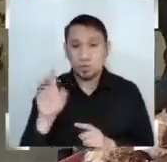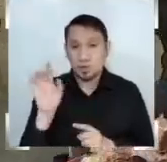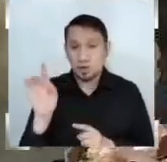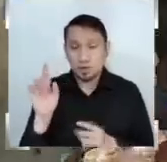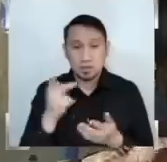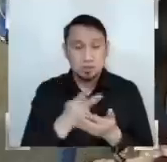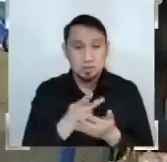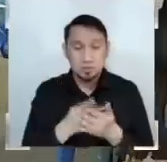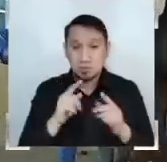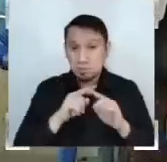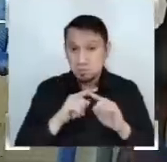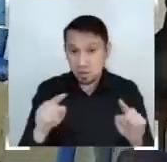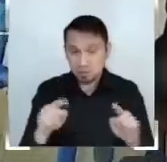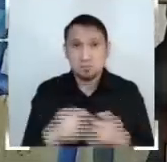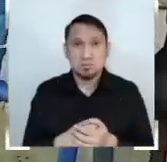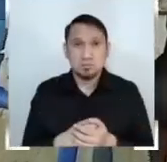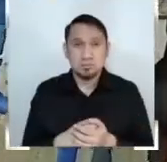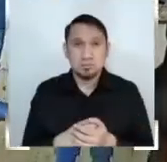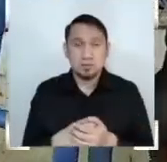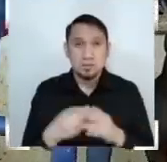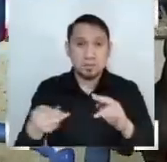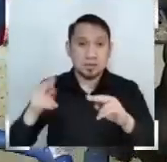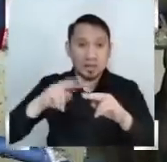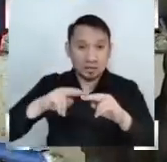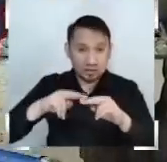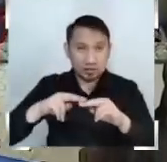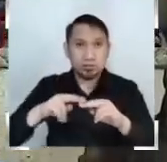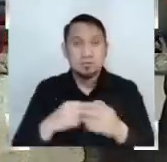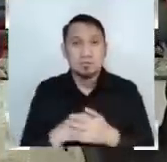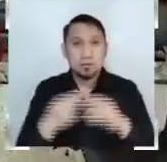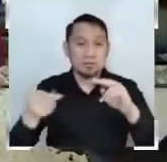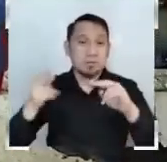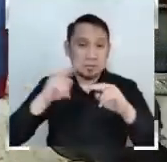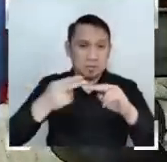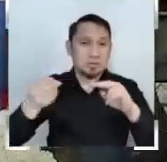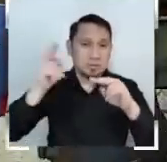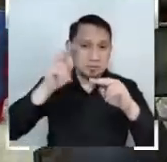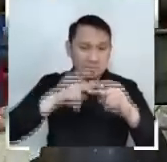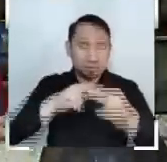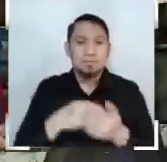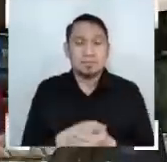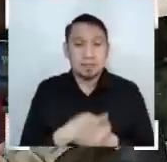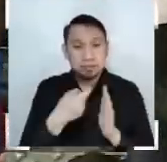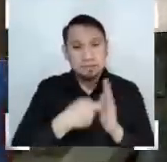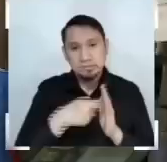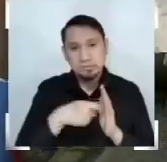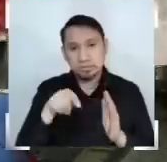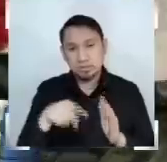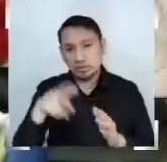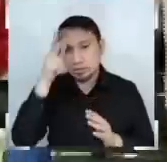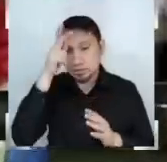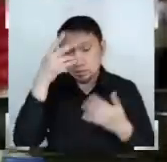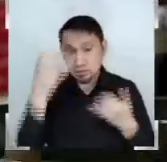paglipas ng mga buwan, pataas ng pataas ang presyo. Hanggang sa ngayong araw, umabot na ng